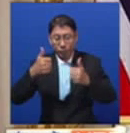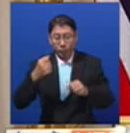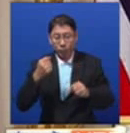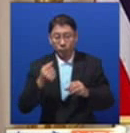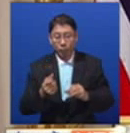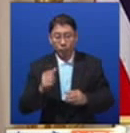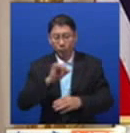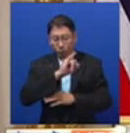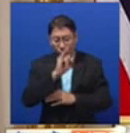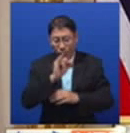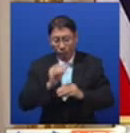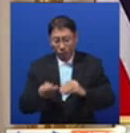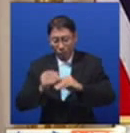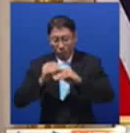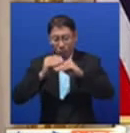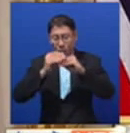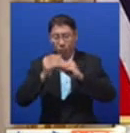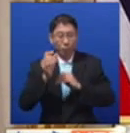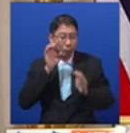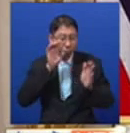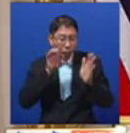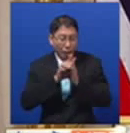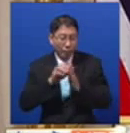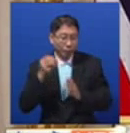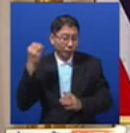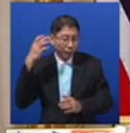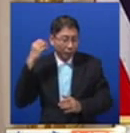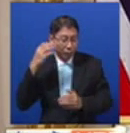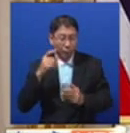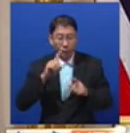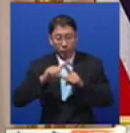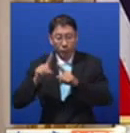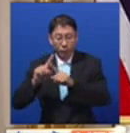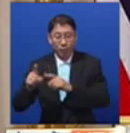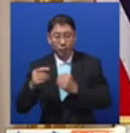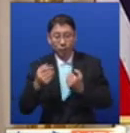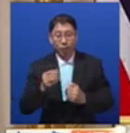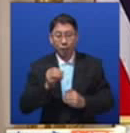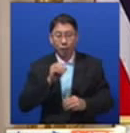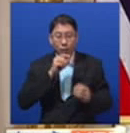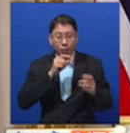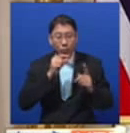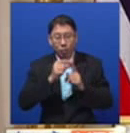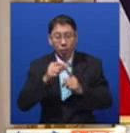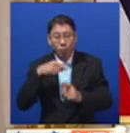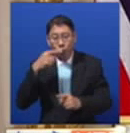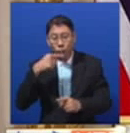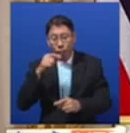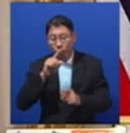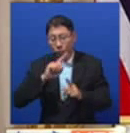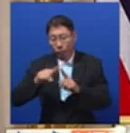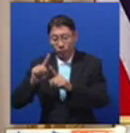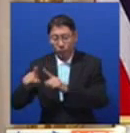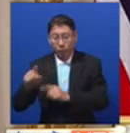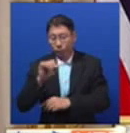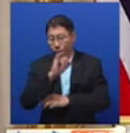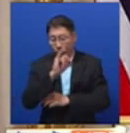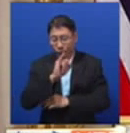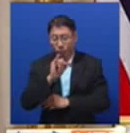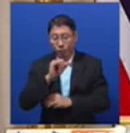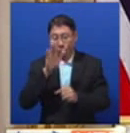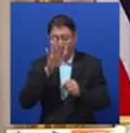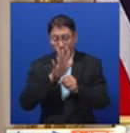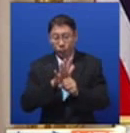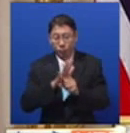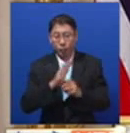งออกไปไม่ว่าจะด้วยภาพเสียงคลิปวิดีโอหรือคำวิพากษ์วิจารณ์หรือการแสดงความคิดเห็นต่าง